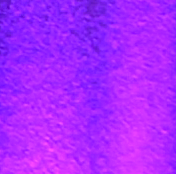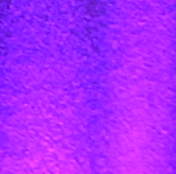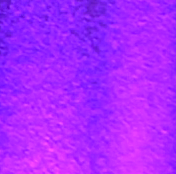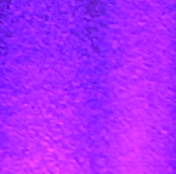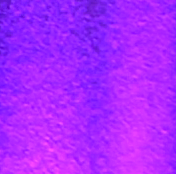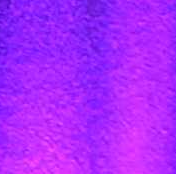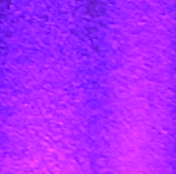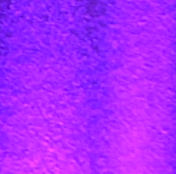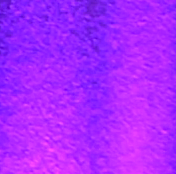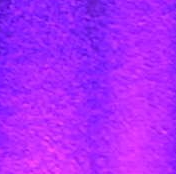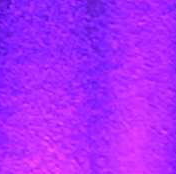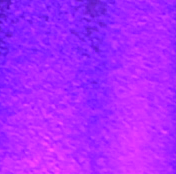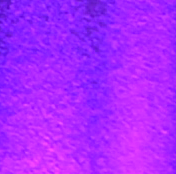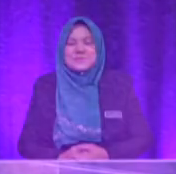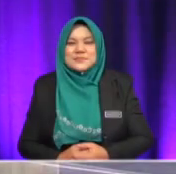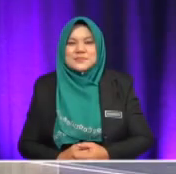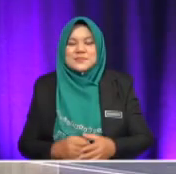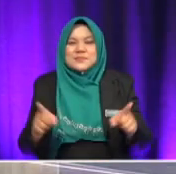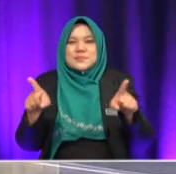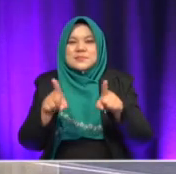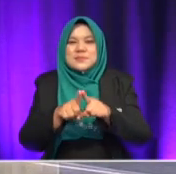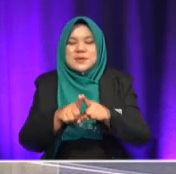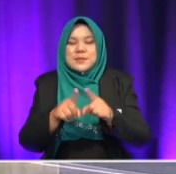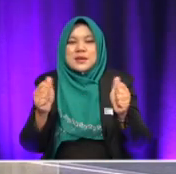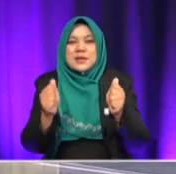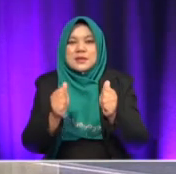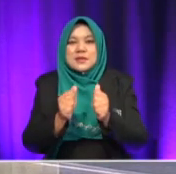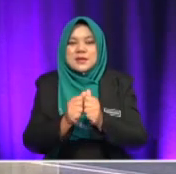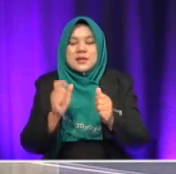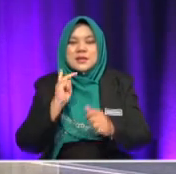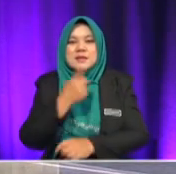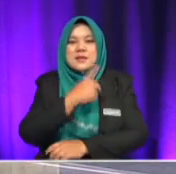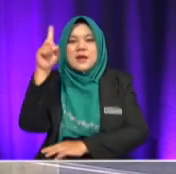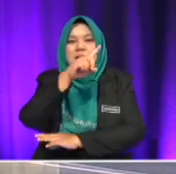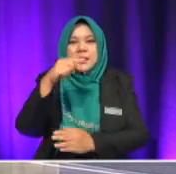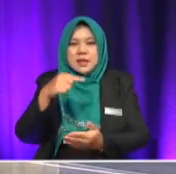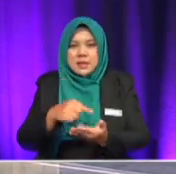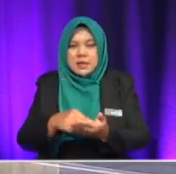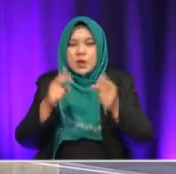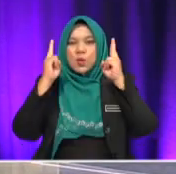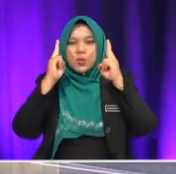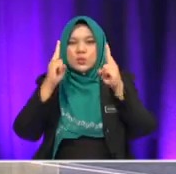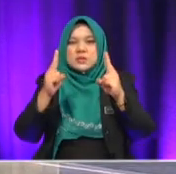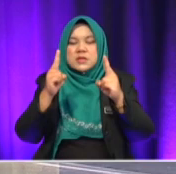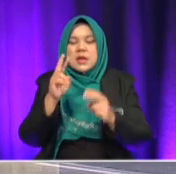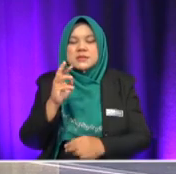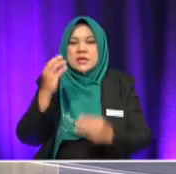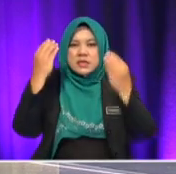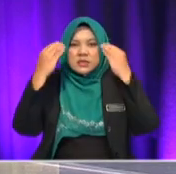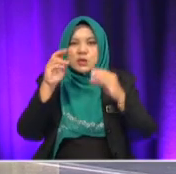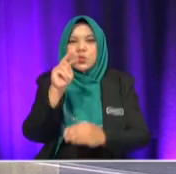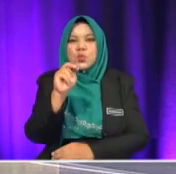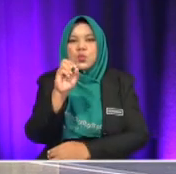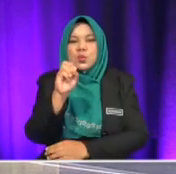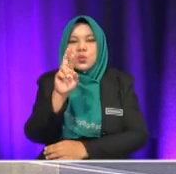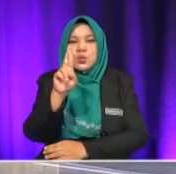itu deh guru-guru bahasa syarat kita dan bersama dengan kita Pada hari ini Ustaz kita Ustadz Muhammad Nur azan Idris